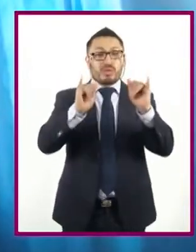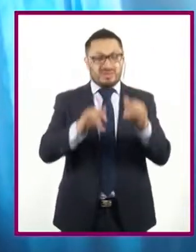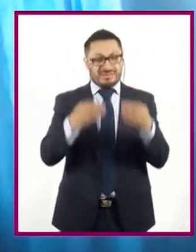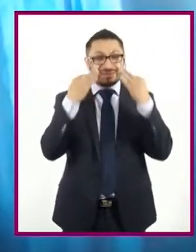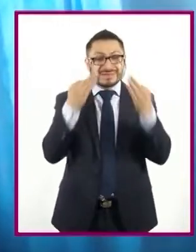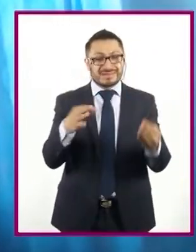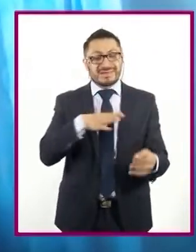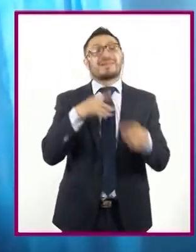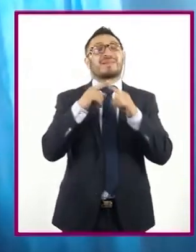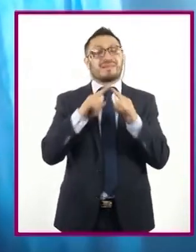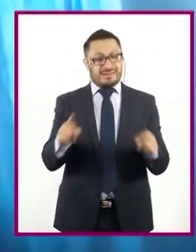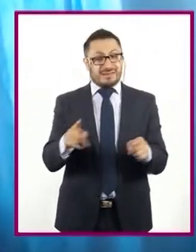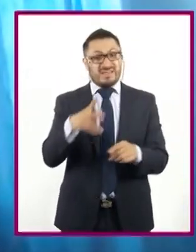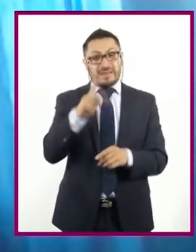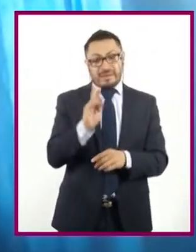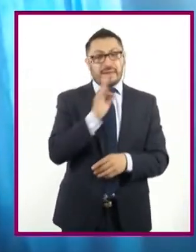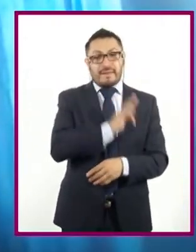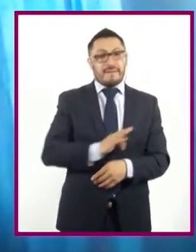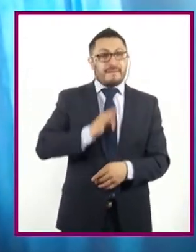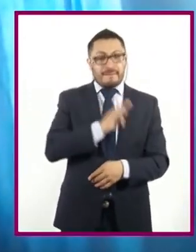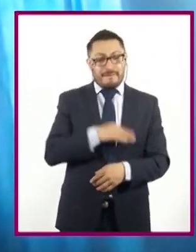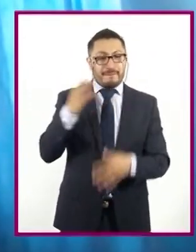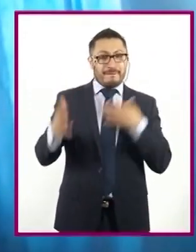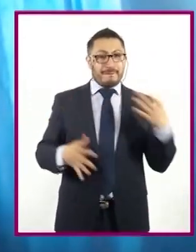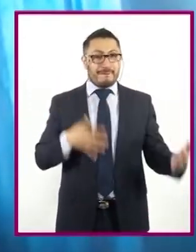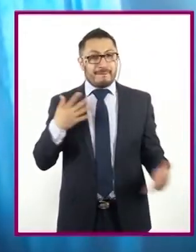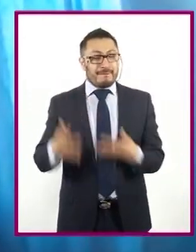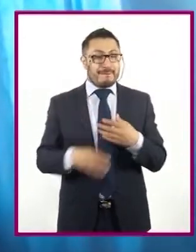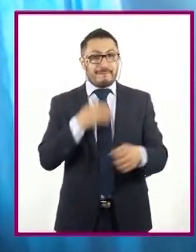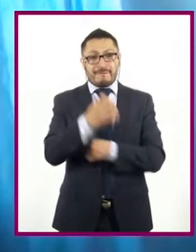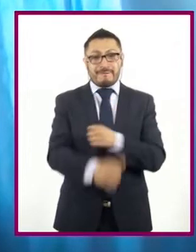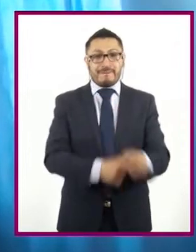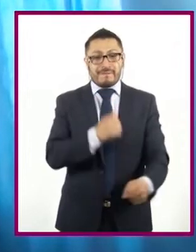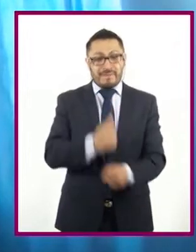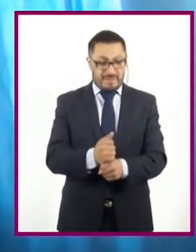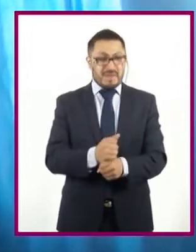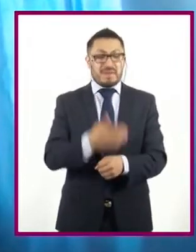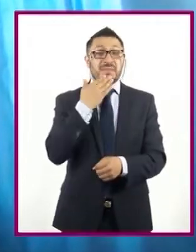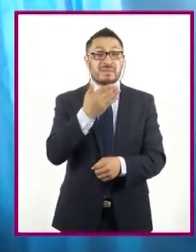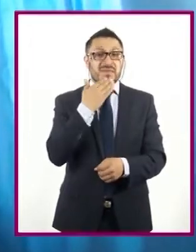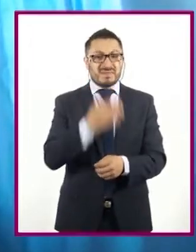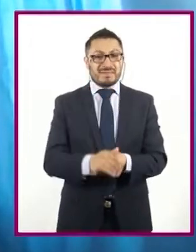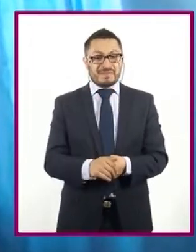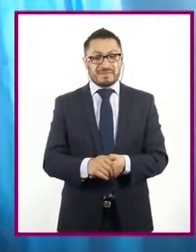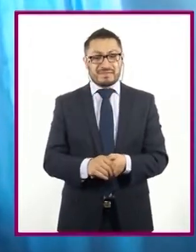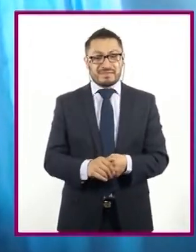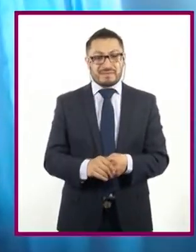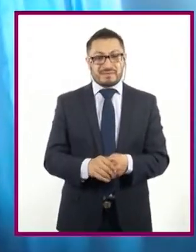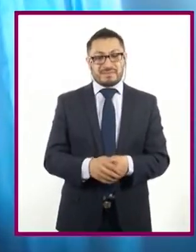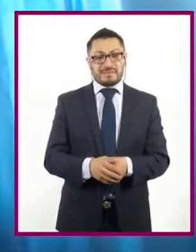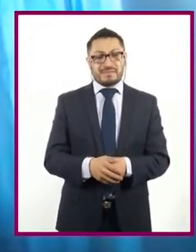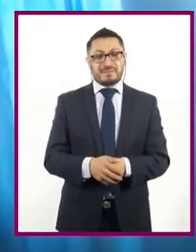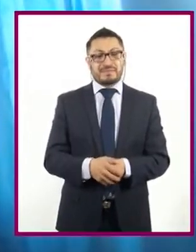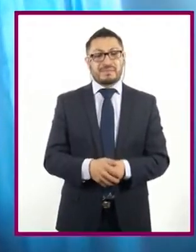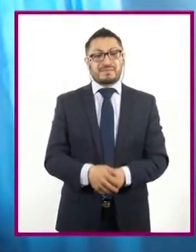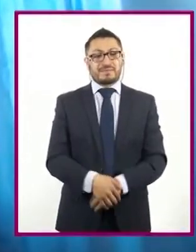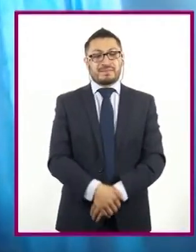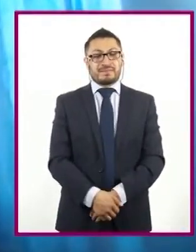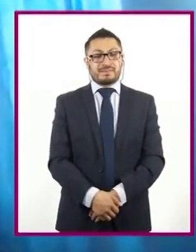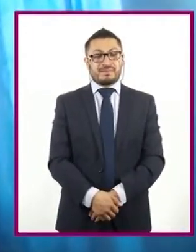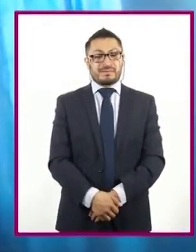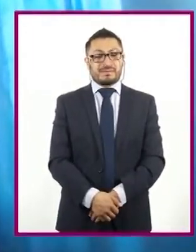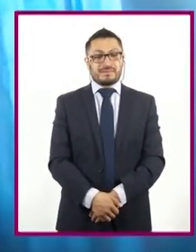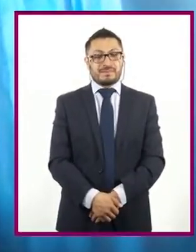tener diferencias, pero felices celebramos nuestros años nuevos sin complicación. 我们共同进步吧，在家学习